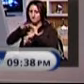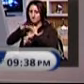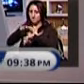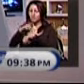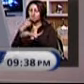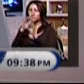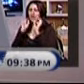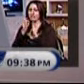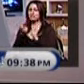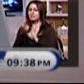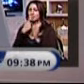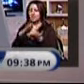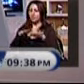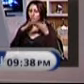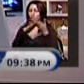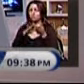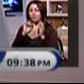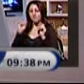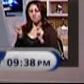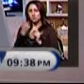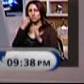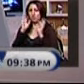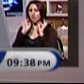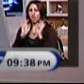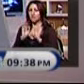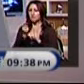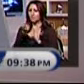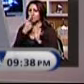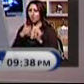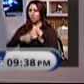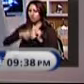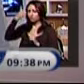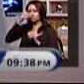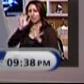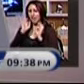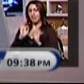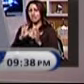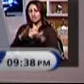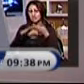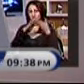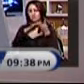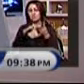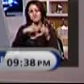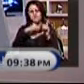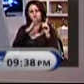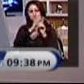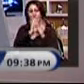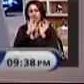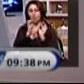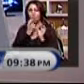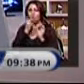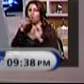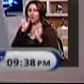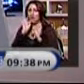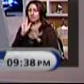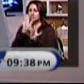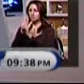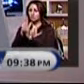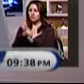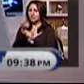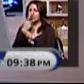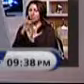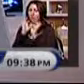علاء الاسواني ان يتم علاجه فورا، وعلاجه على اكمل وجه وعلى افضل وجه. يعني انا اضم صوتي لصوتك لعلاج احمد دومه فورا، وده حق يعني